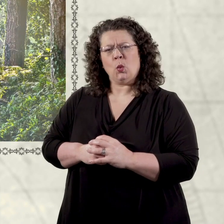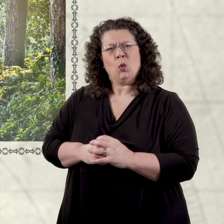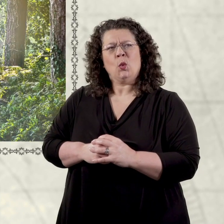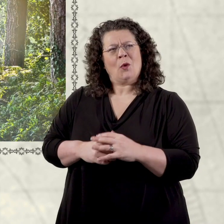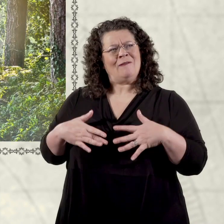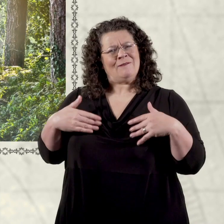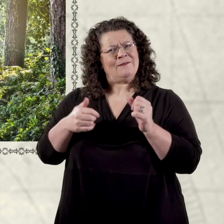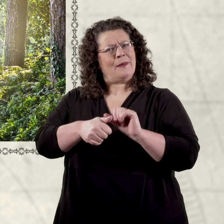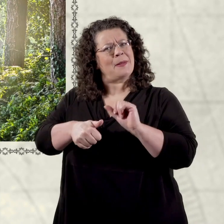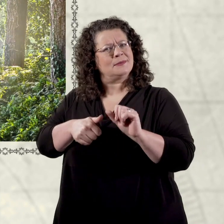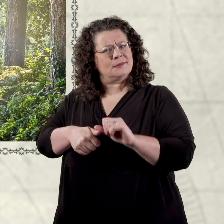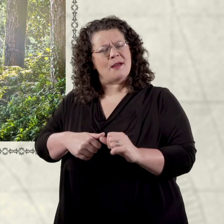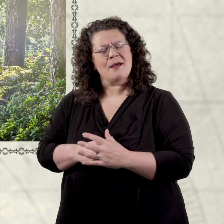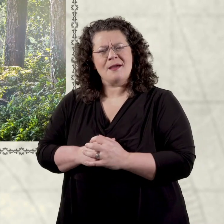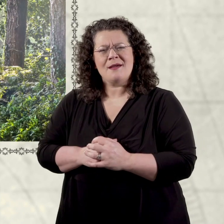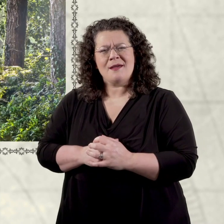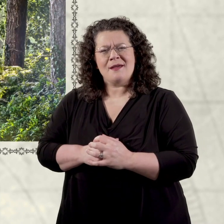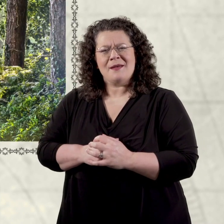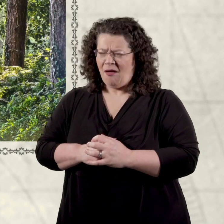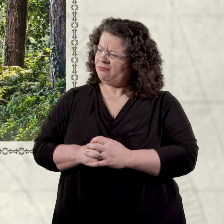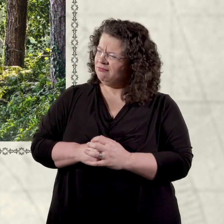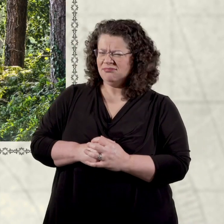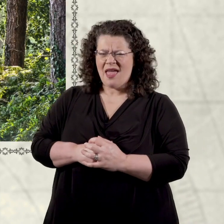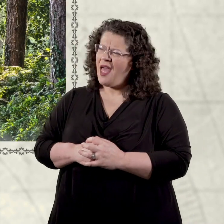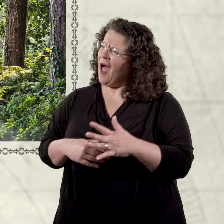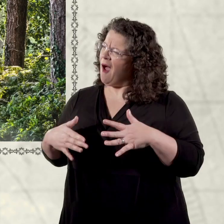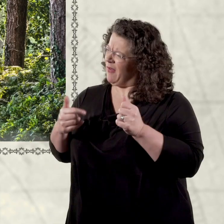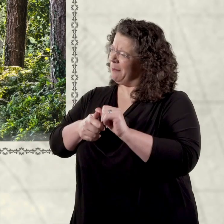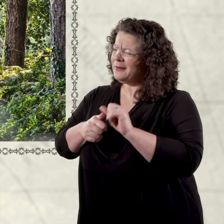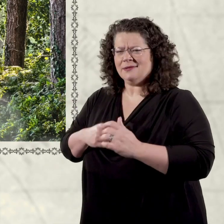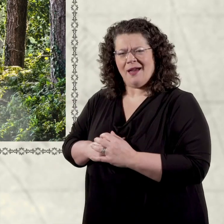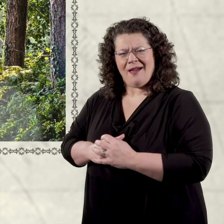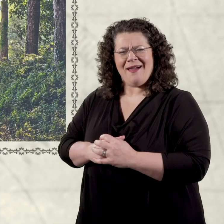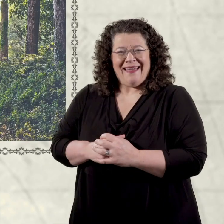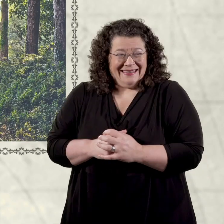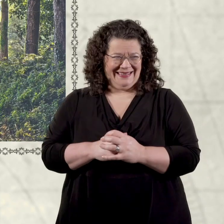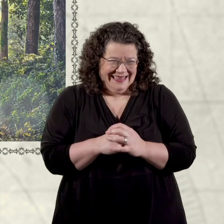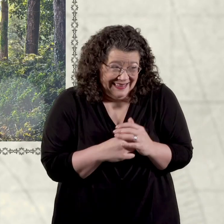Dwi'n meddwl mod i'n dechrau teimlo well. Yndw, dwi'n meddwl y mod i.